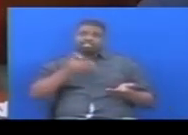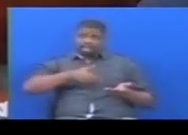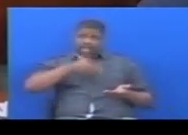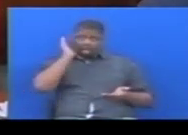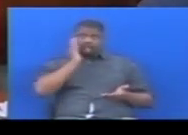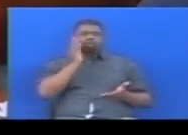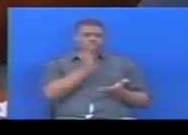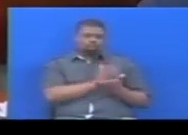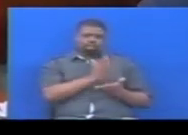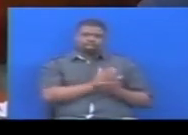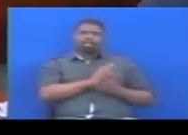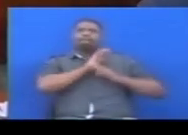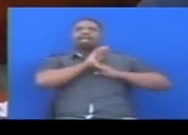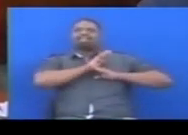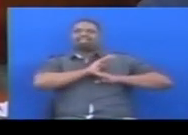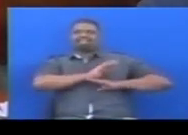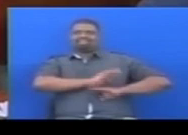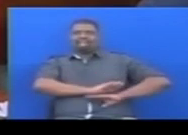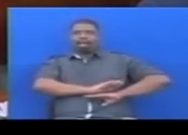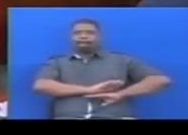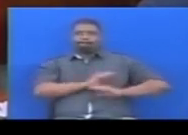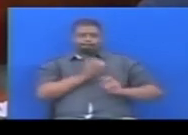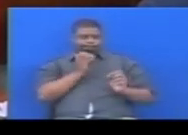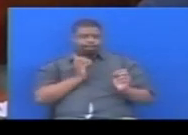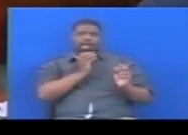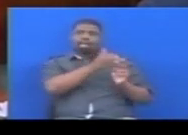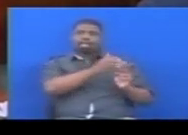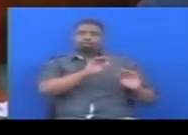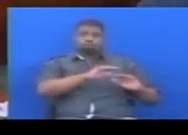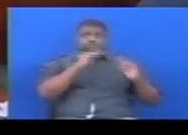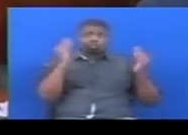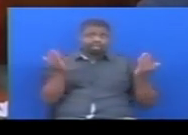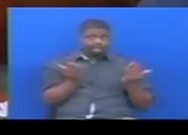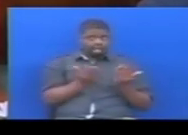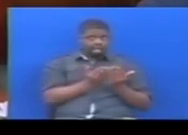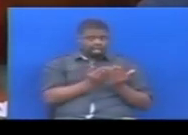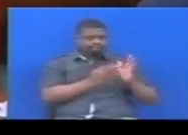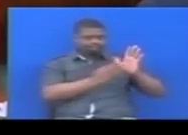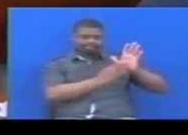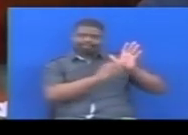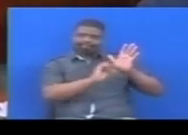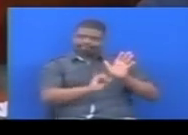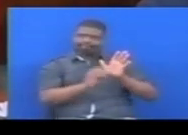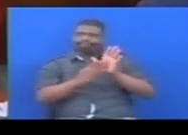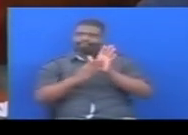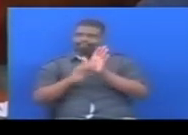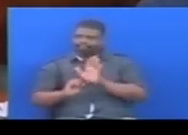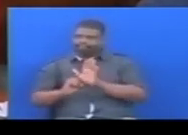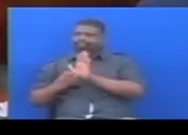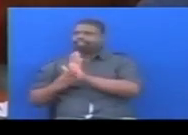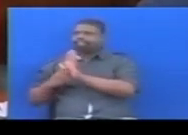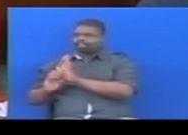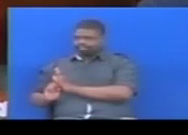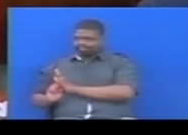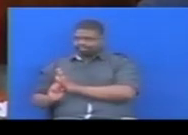imeridhia malengo ya kidunia ya 90 90 90, na moja ya mkakati ni kuhakikisha kwamba